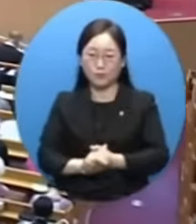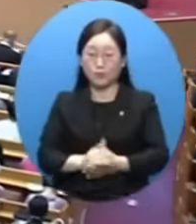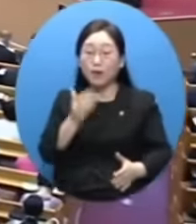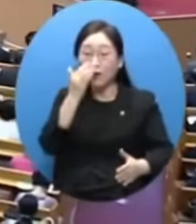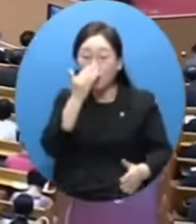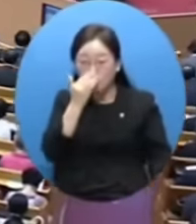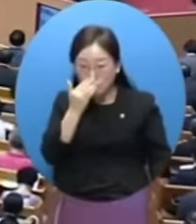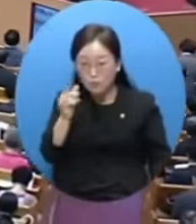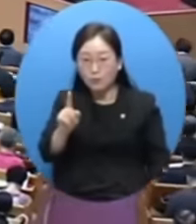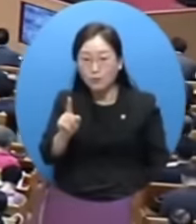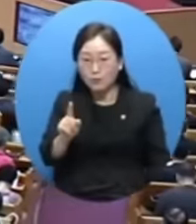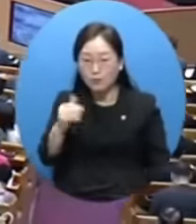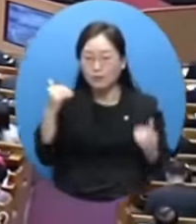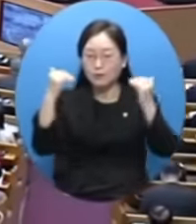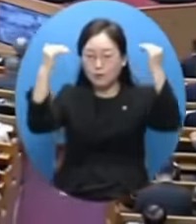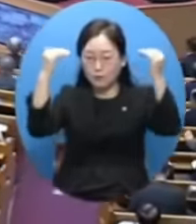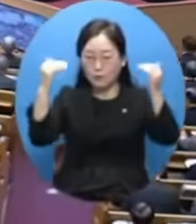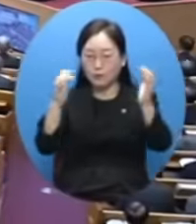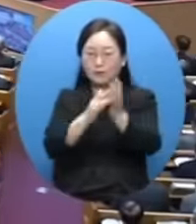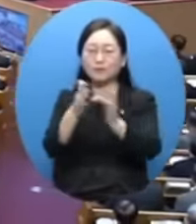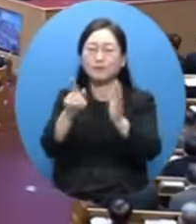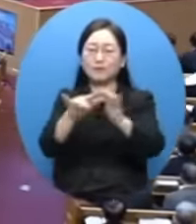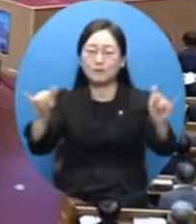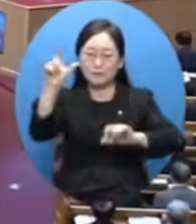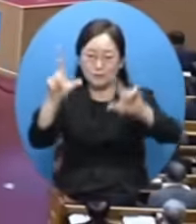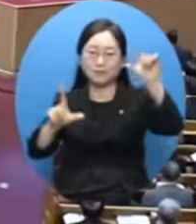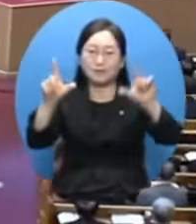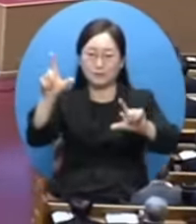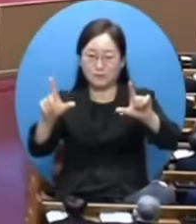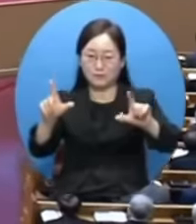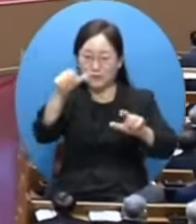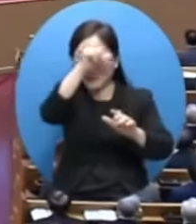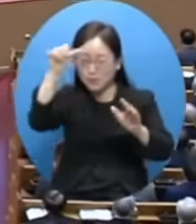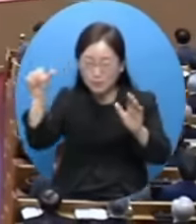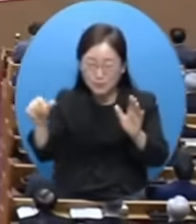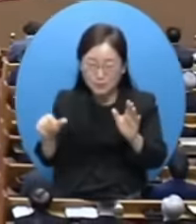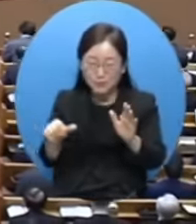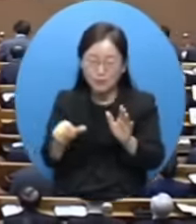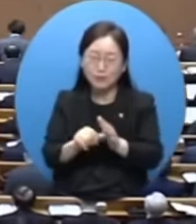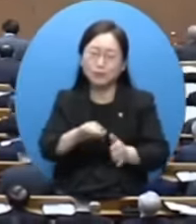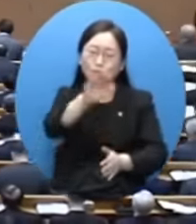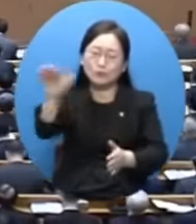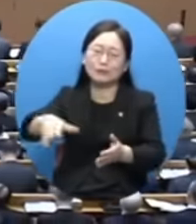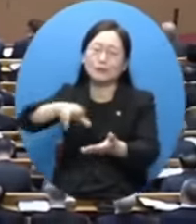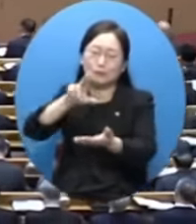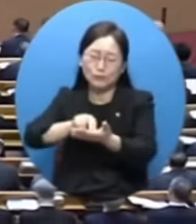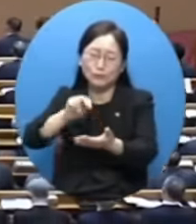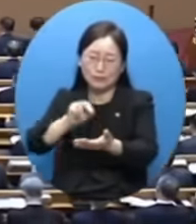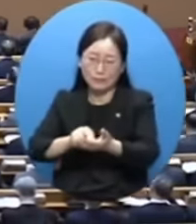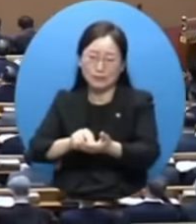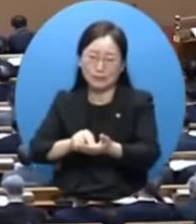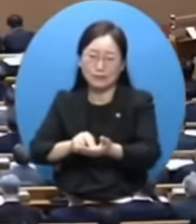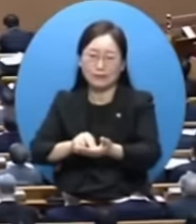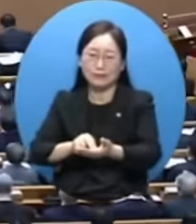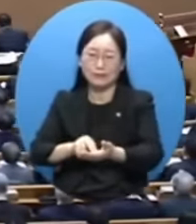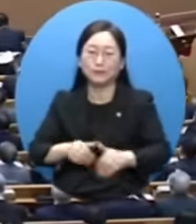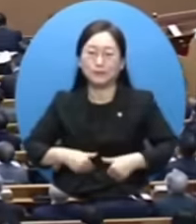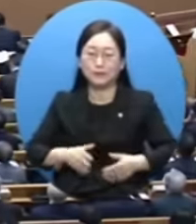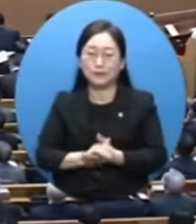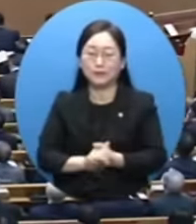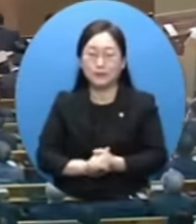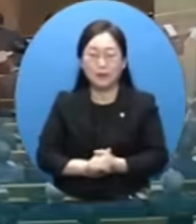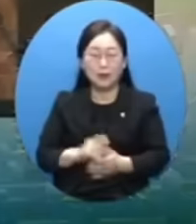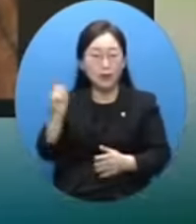겸손은 성숙한 그리스도인의 모습입니다. 평생 우리의 숙제입니다. 어느 날 중세의 성자로